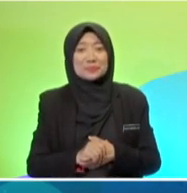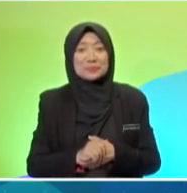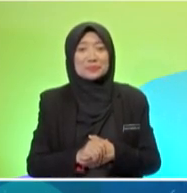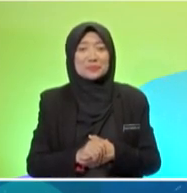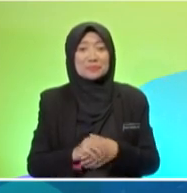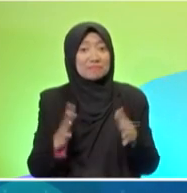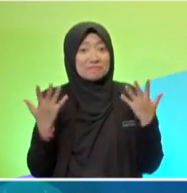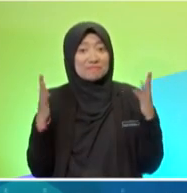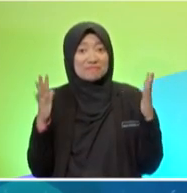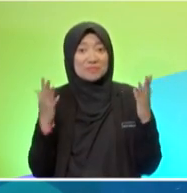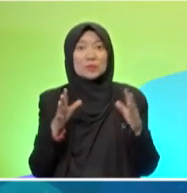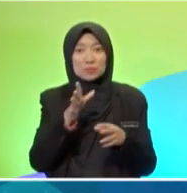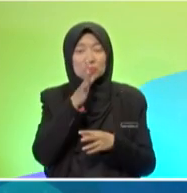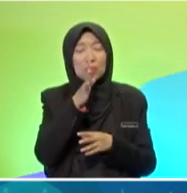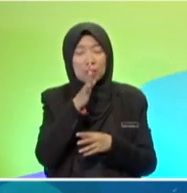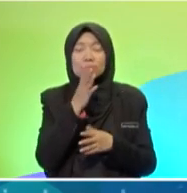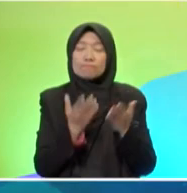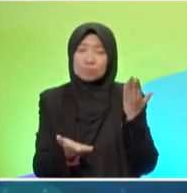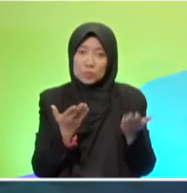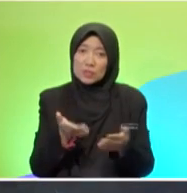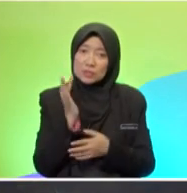cantik macam Bidadari